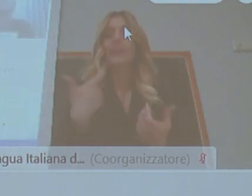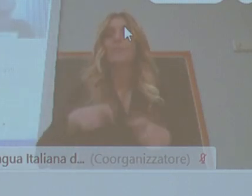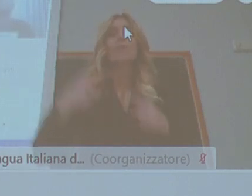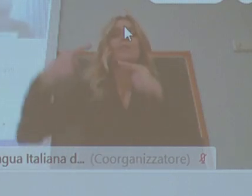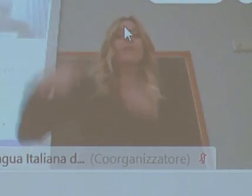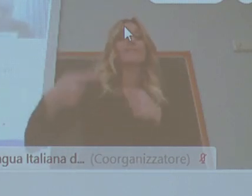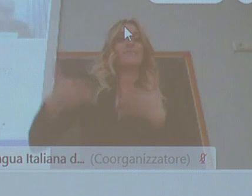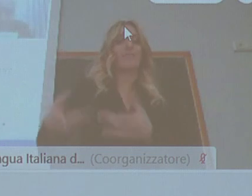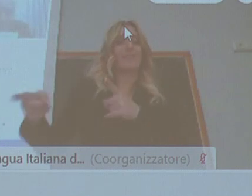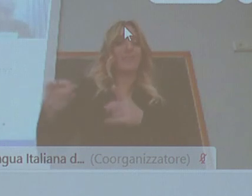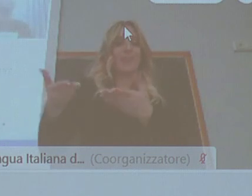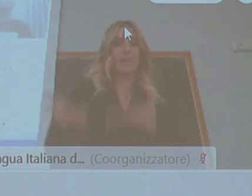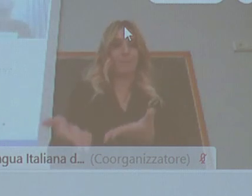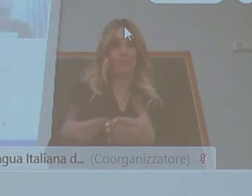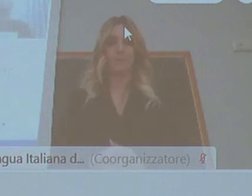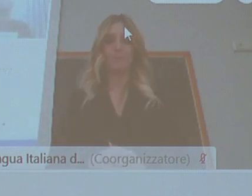nostro tempo.